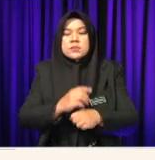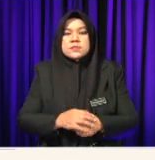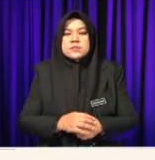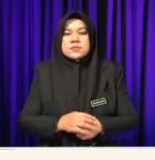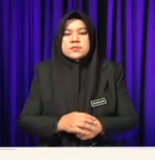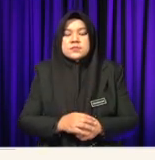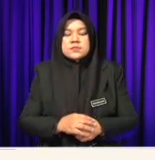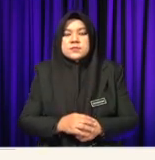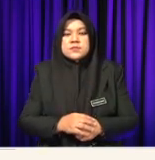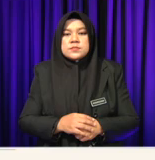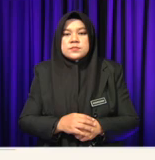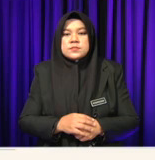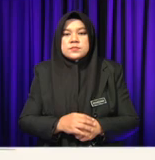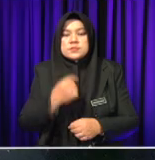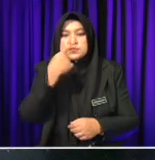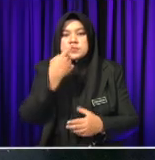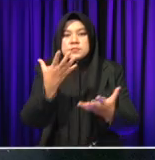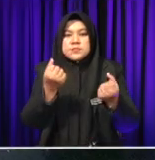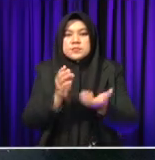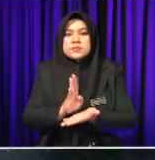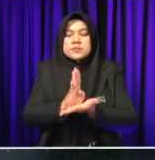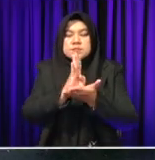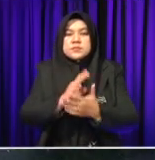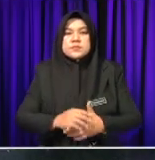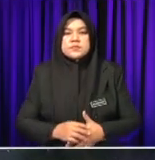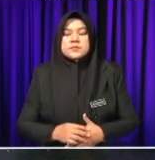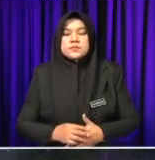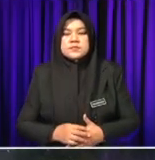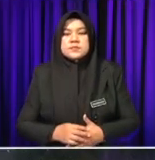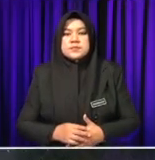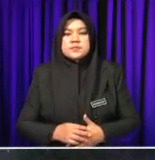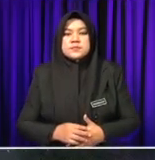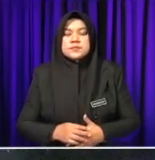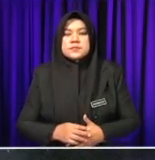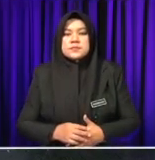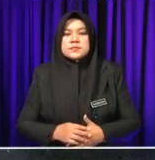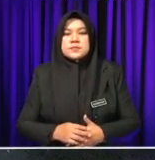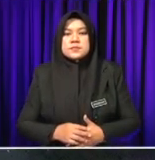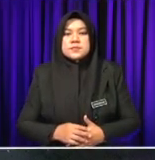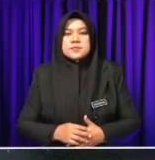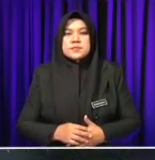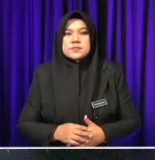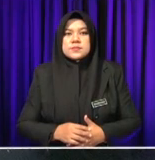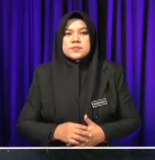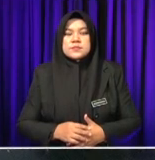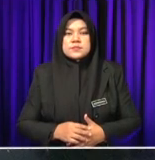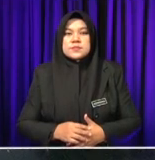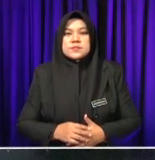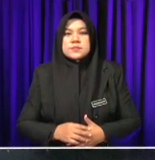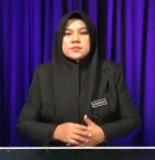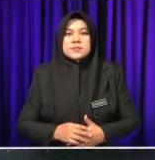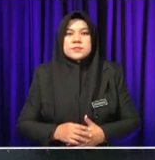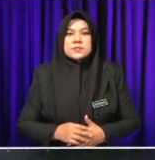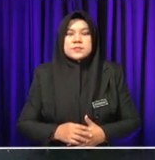tersebut okey Siapa yang nak bantu Ustazah untuk jawab ha okey batin okey